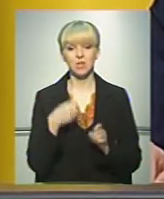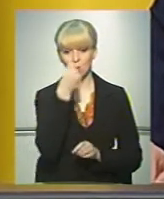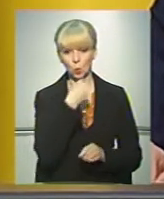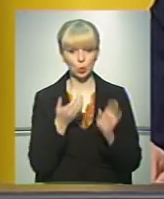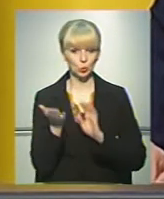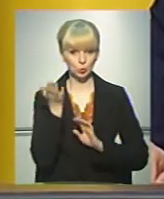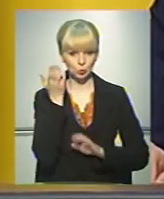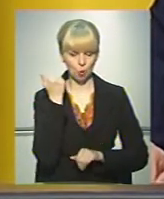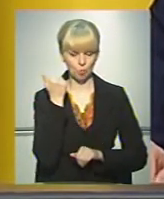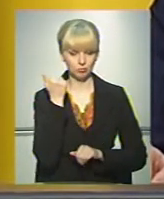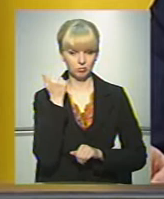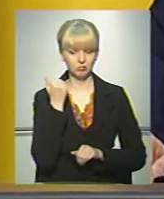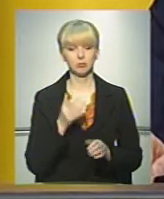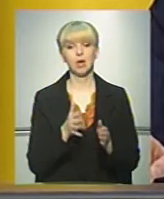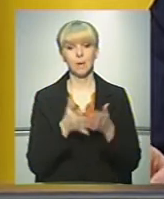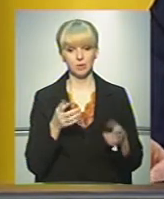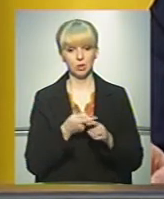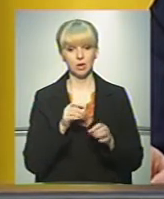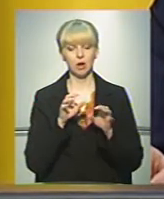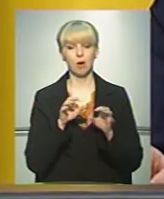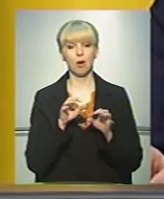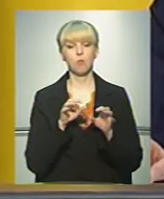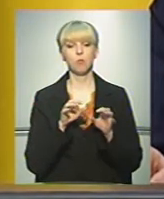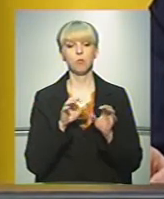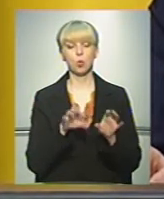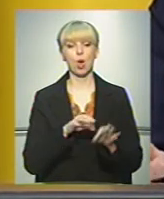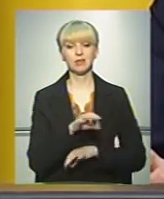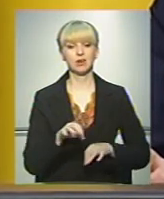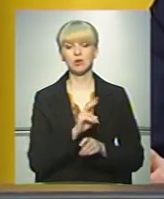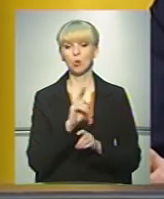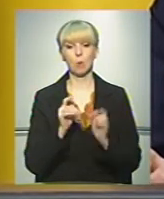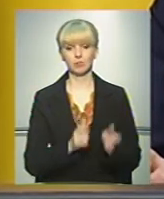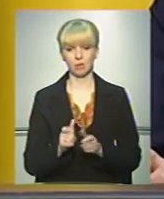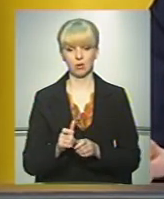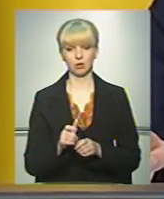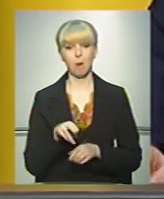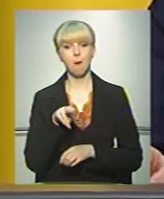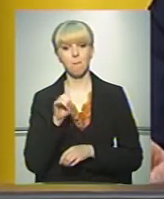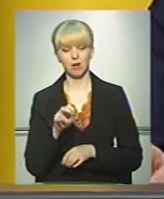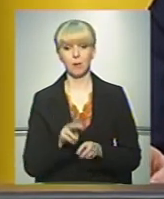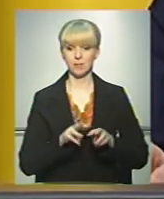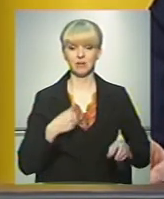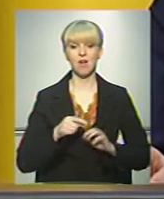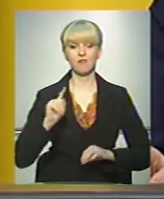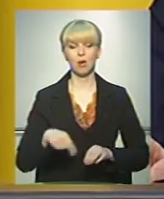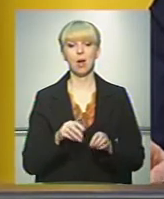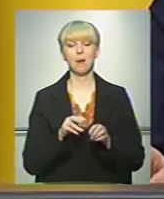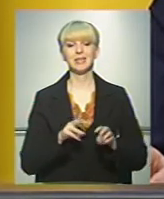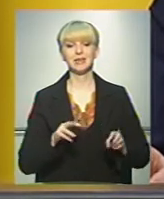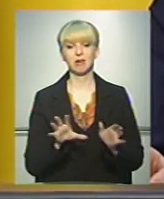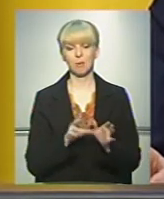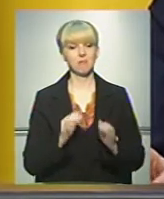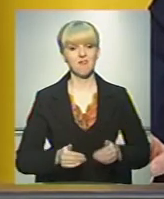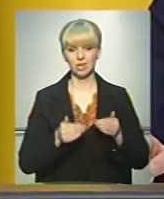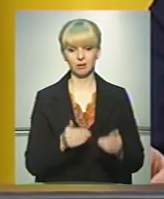тому. Більше того, проєкт закону не погоджений ніким, пане міністр. Я вимагаю від міністра енергетики